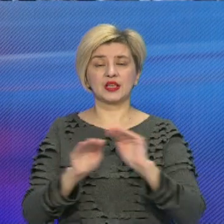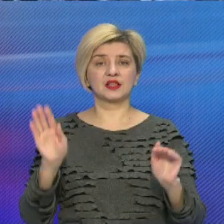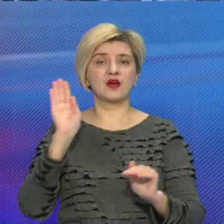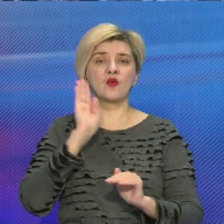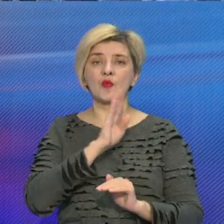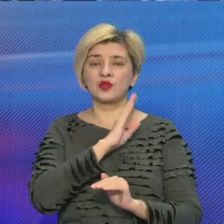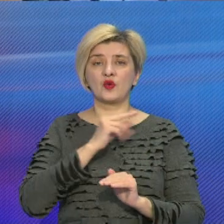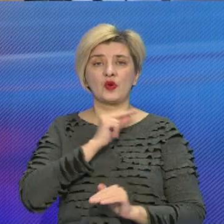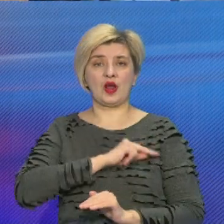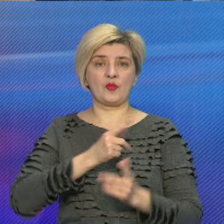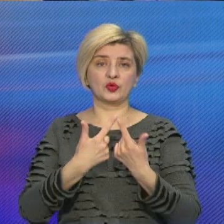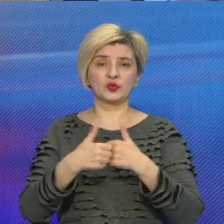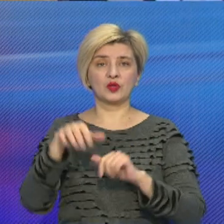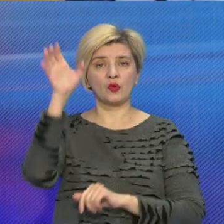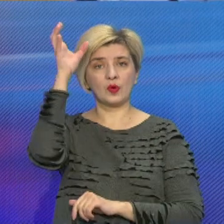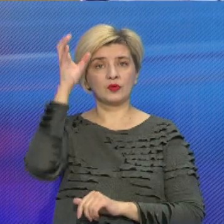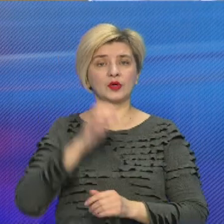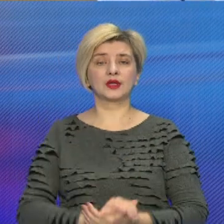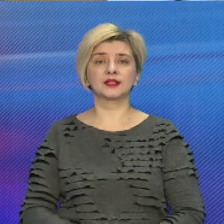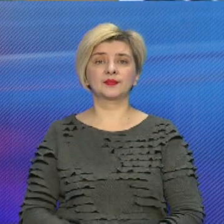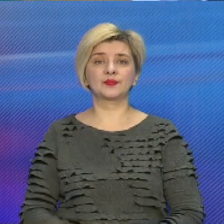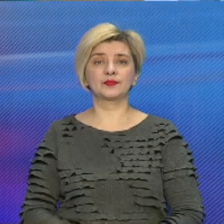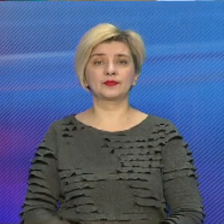батьков, работников установ эдукации.